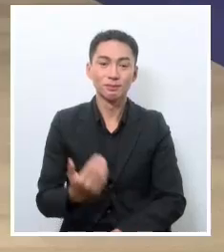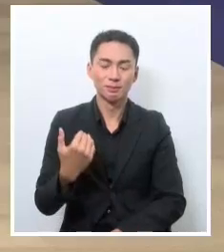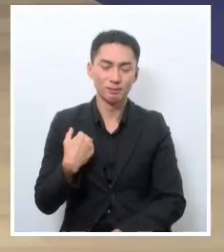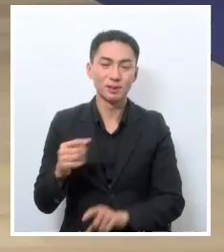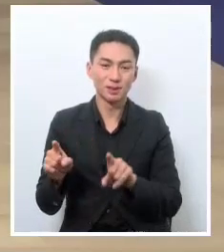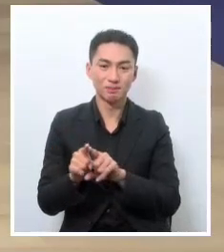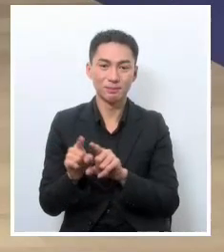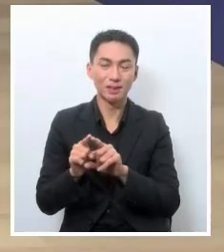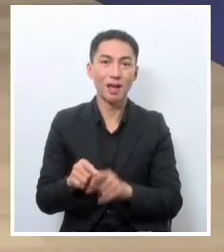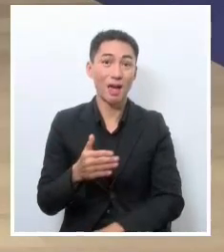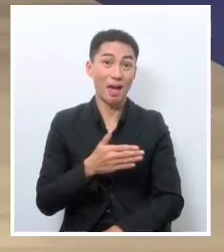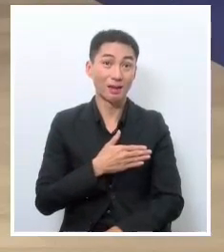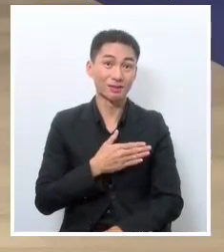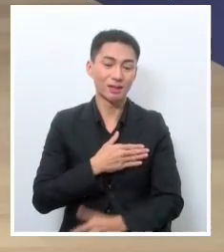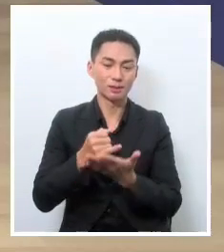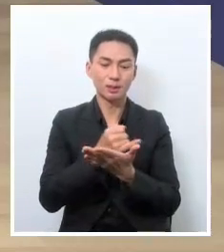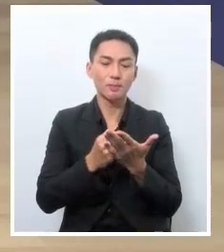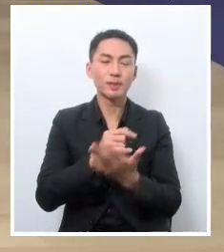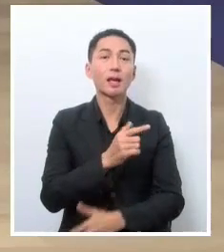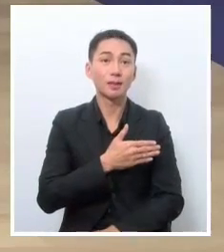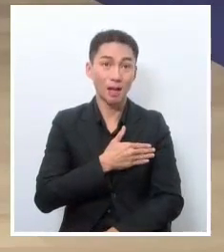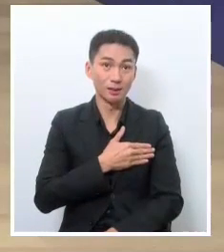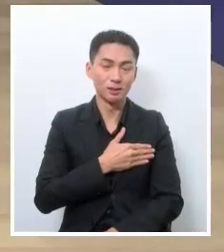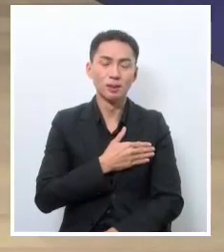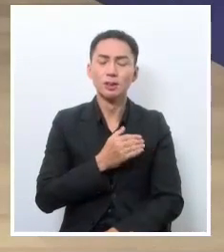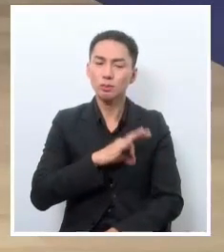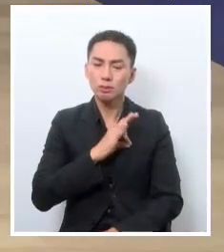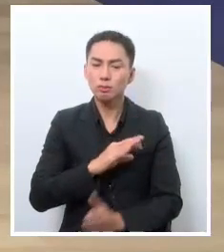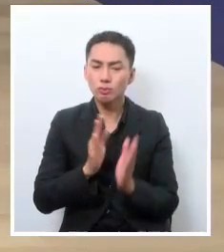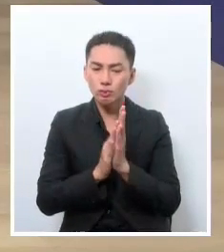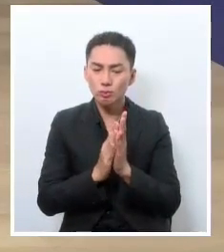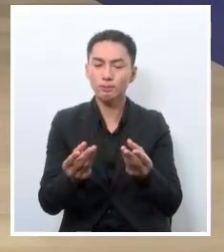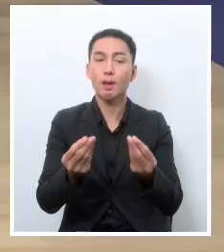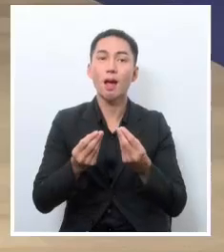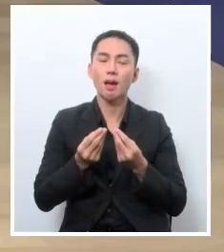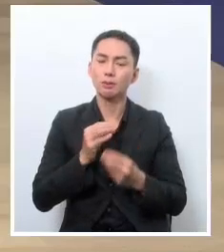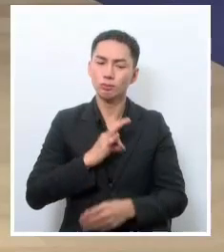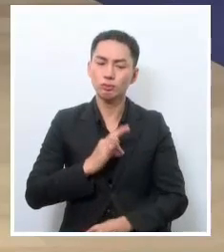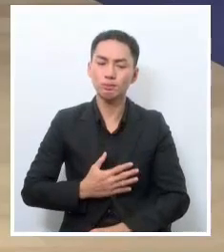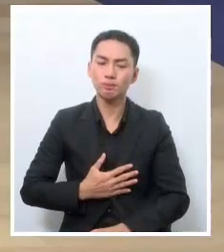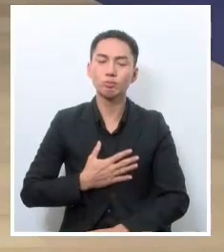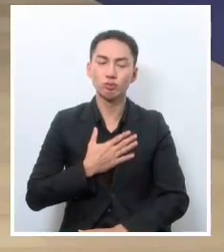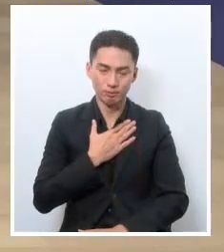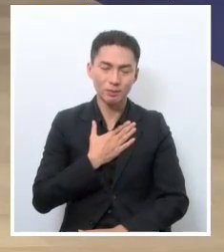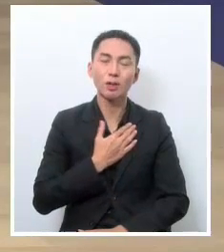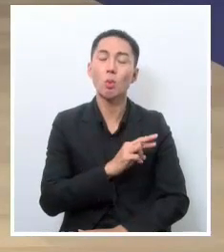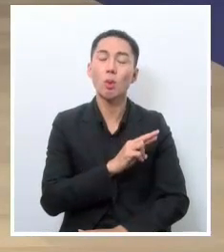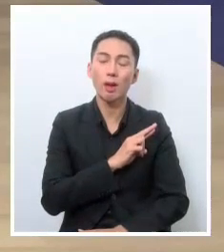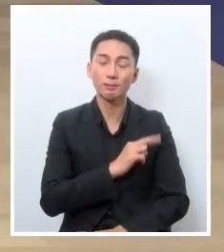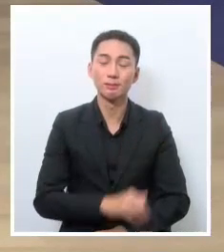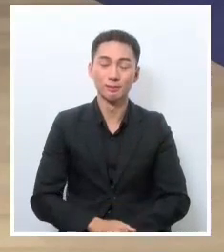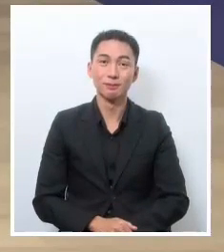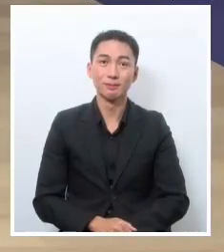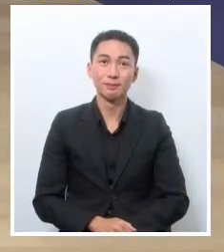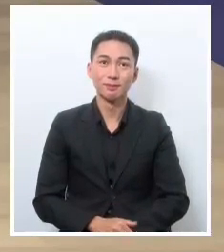ครูที่ฝึกซ้อมพวกเรามารู้สึกยังไงที่ได้รับคำชมก็รู้สึกภาคภูมิใจที่ได้